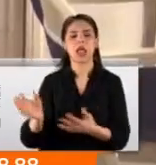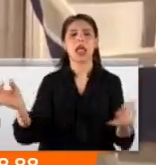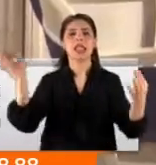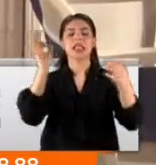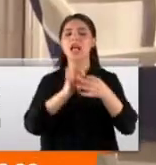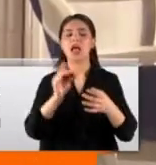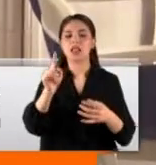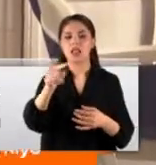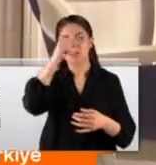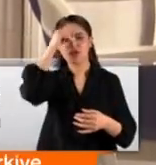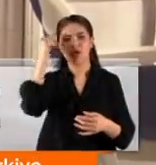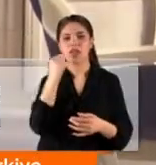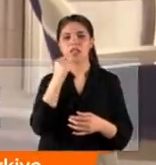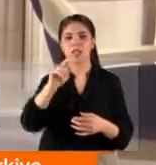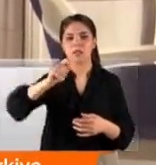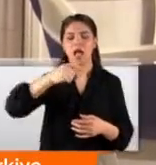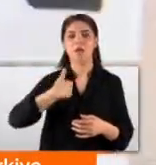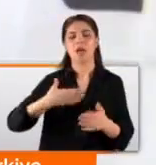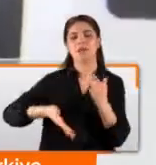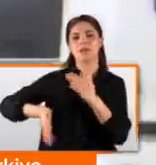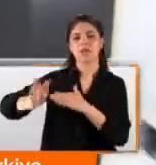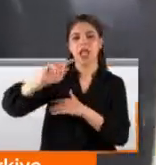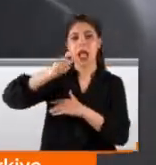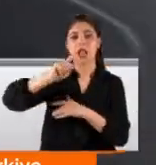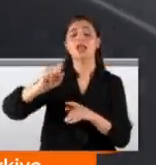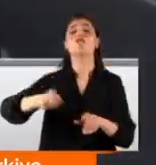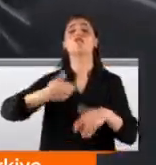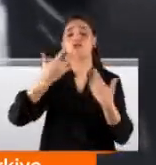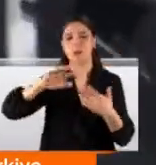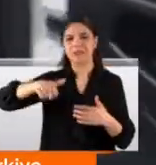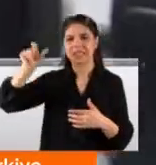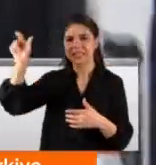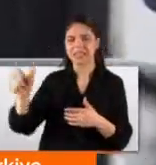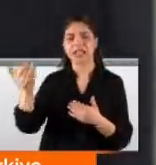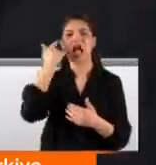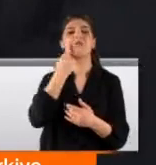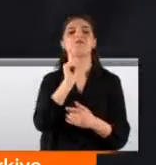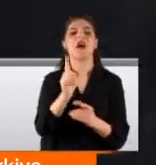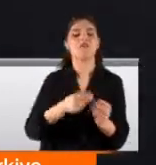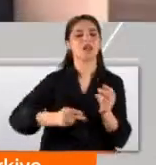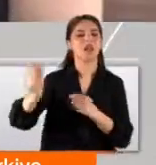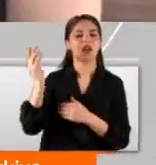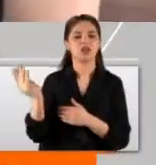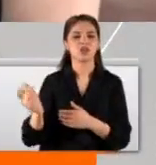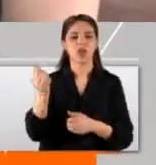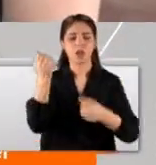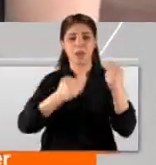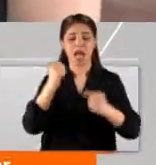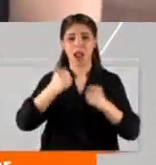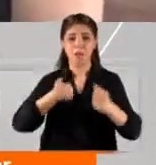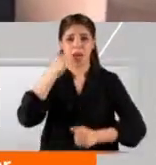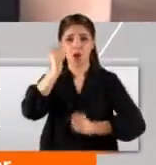Tesadüfen şans diyelim anahtarı yanıma almıştım. Anahtarı bulamayan hırsız ardına bile bakmadan kaçtı. Arabaya